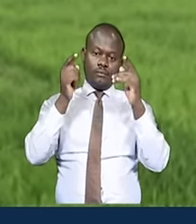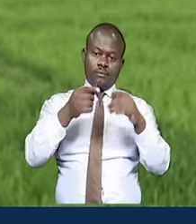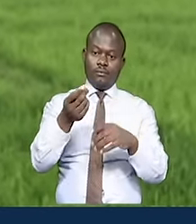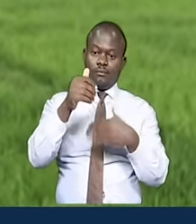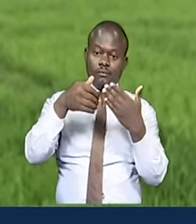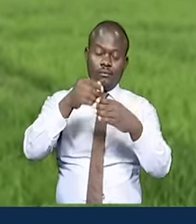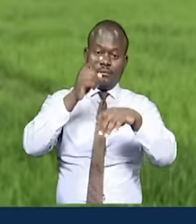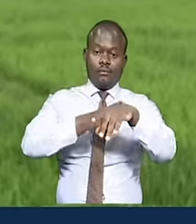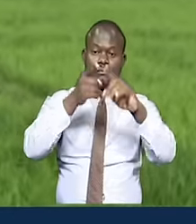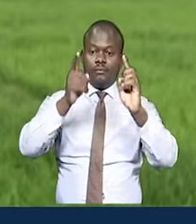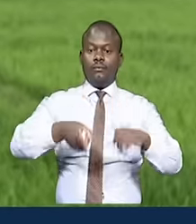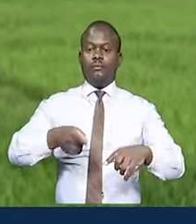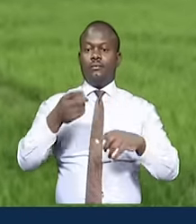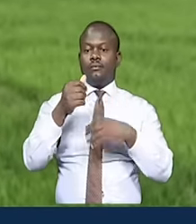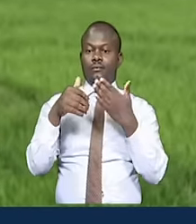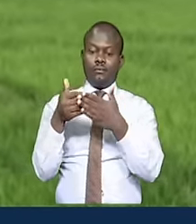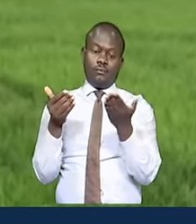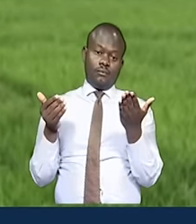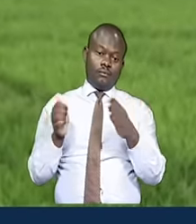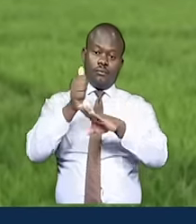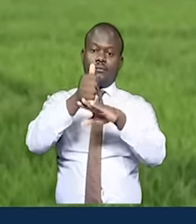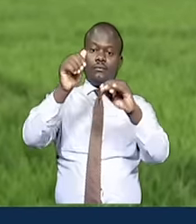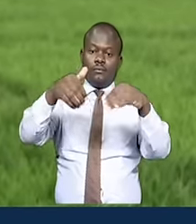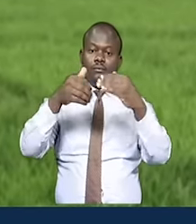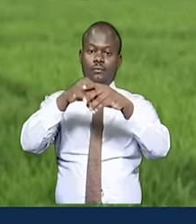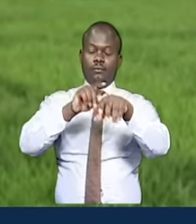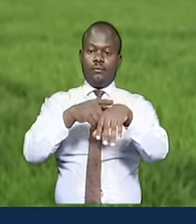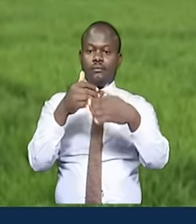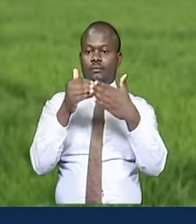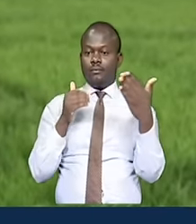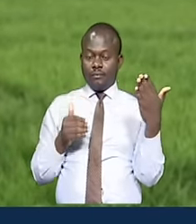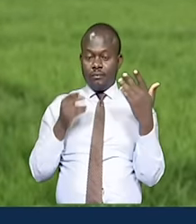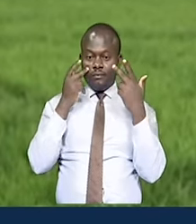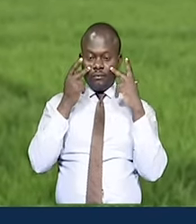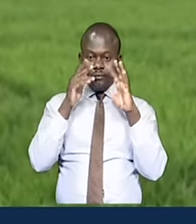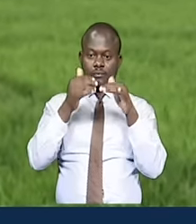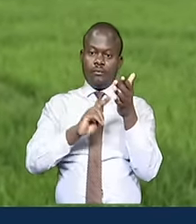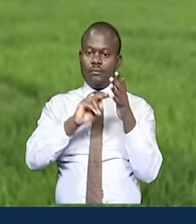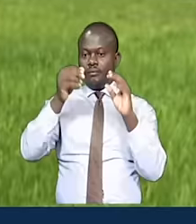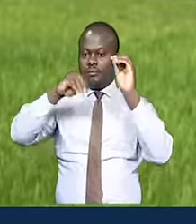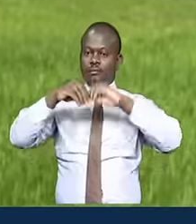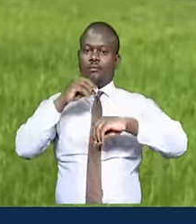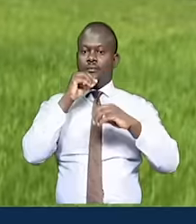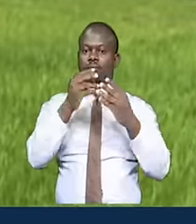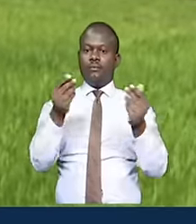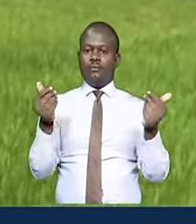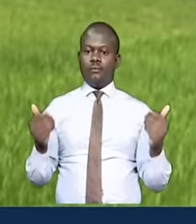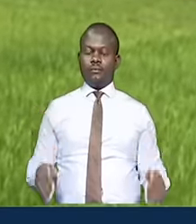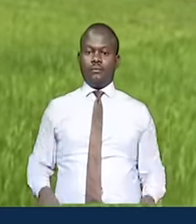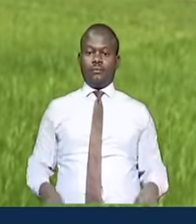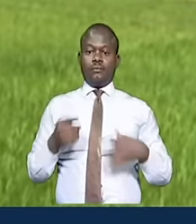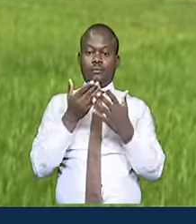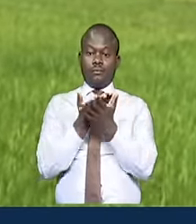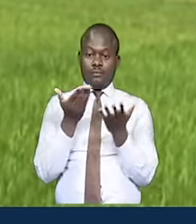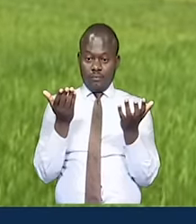amafaranga ku gihe amafaranga akabona agashyikirizwa abahinzi kare tukabona uko dukoresha undi musaruro ntiwangirike ikintu turimo gusaba